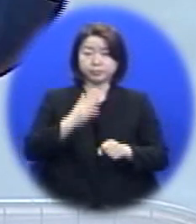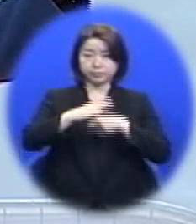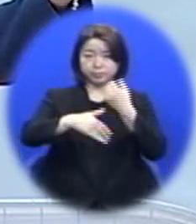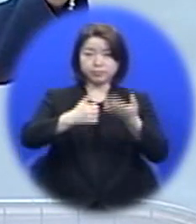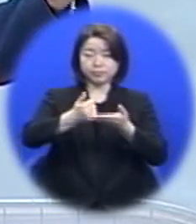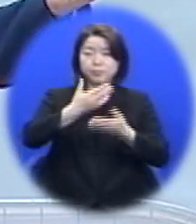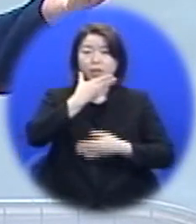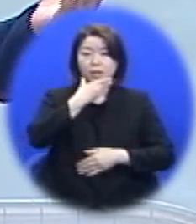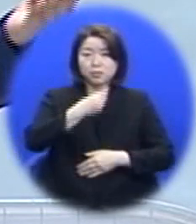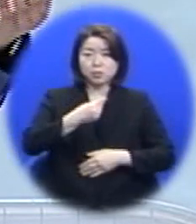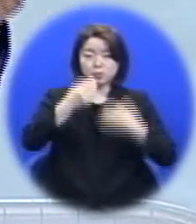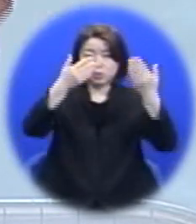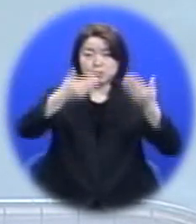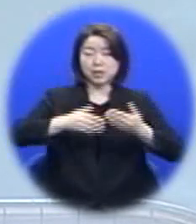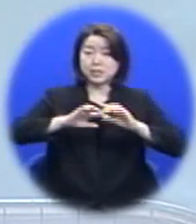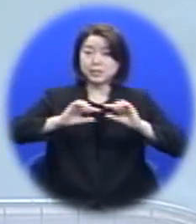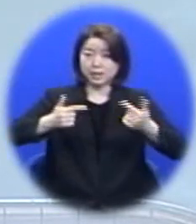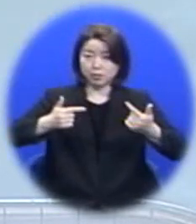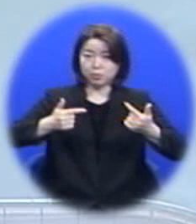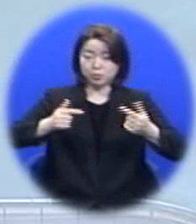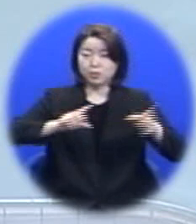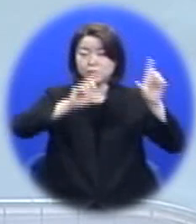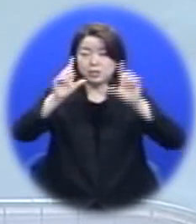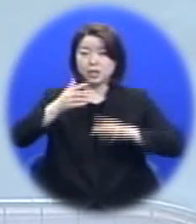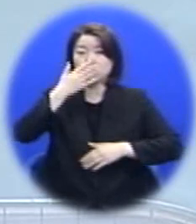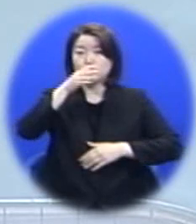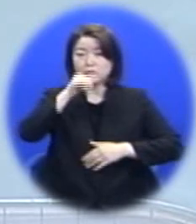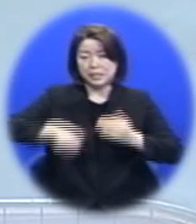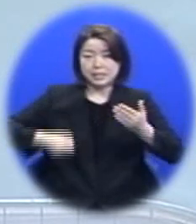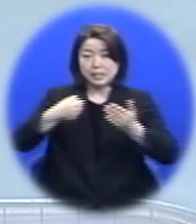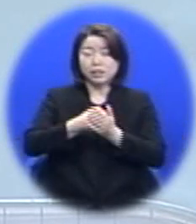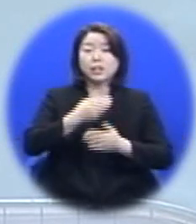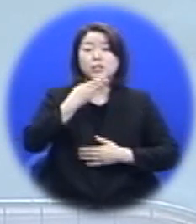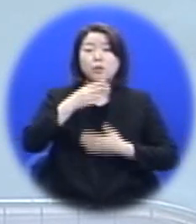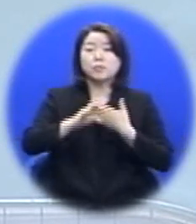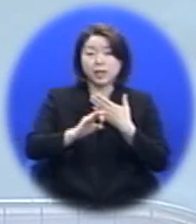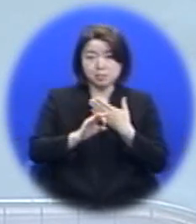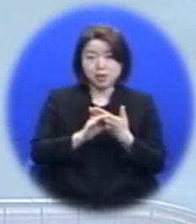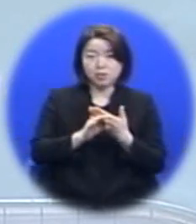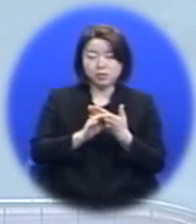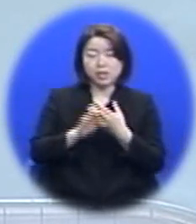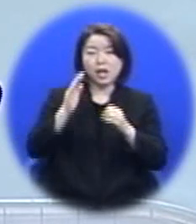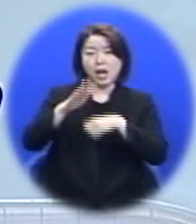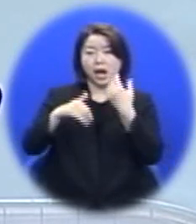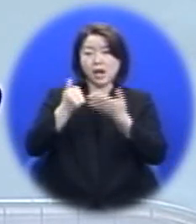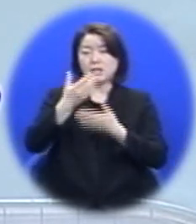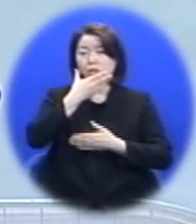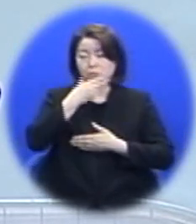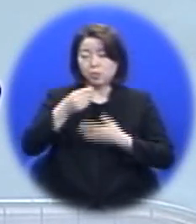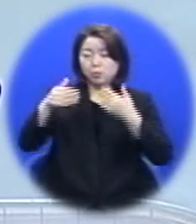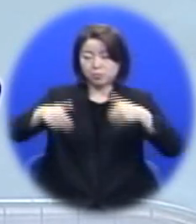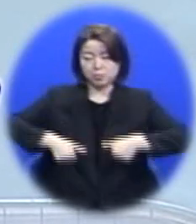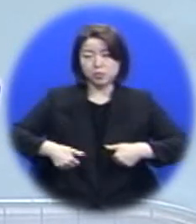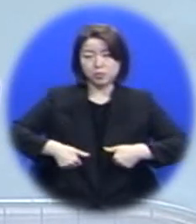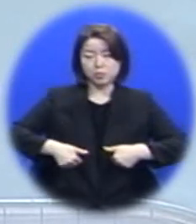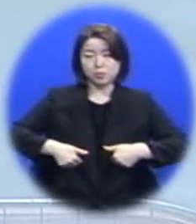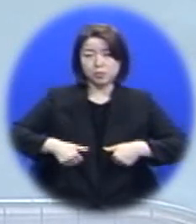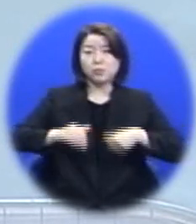하나님의 복을 받지 않고 사실 결단이 없다면 하나님의 복이 필요하지.